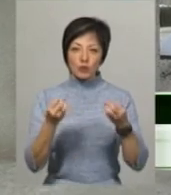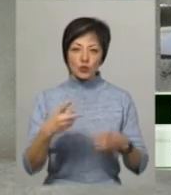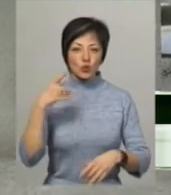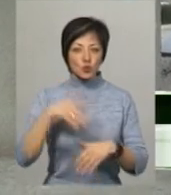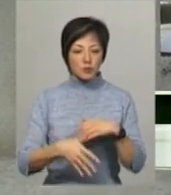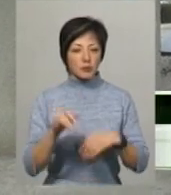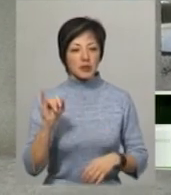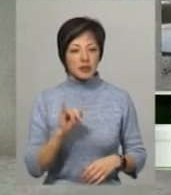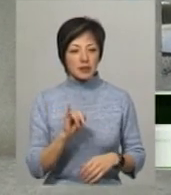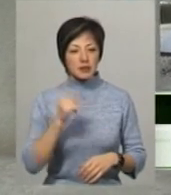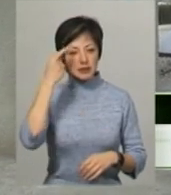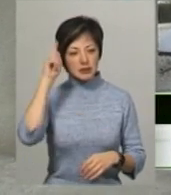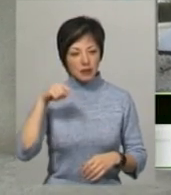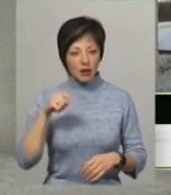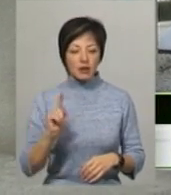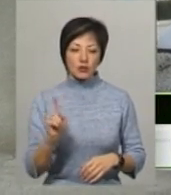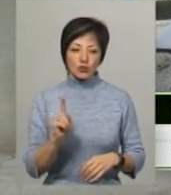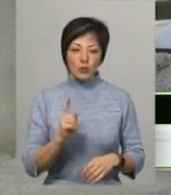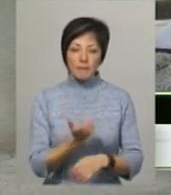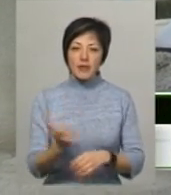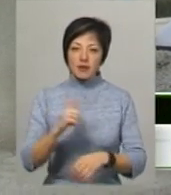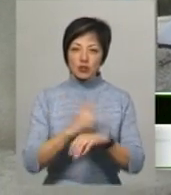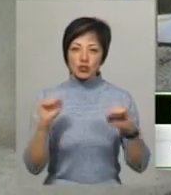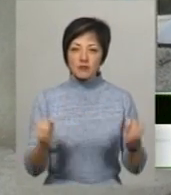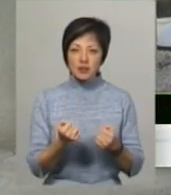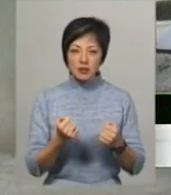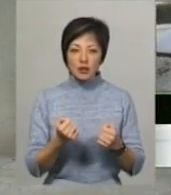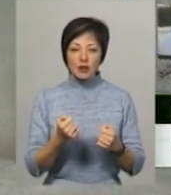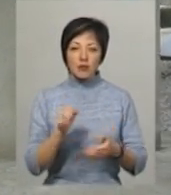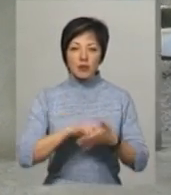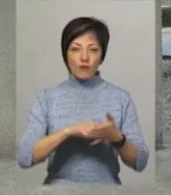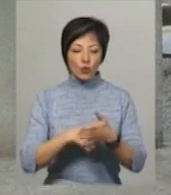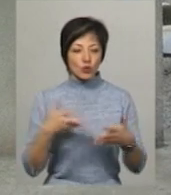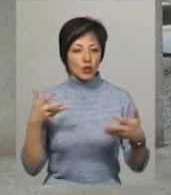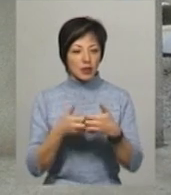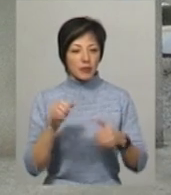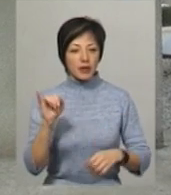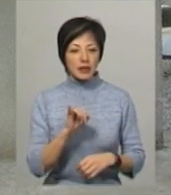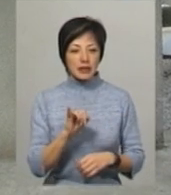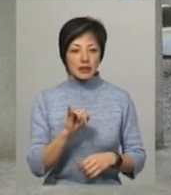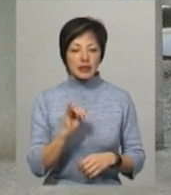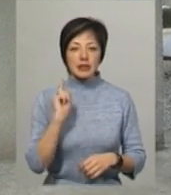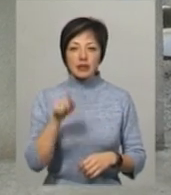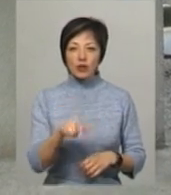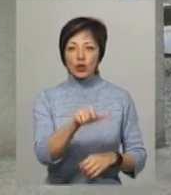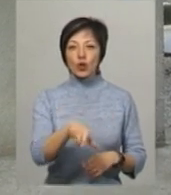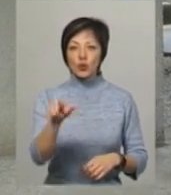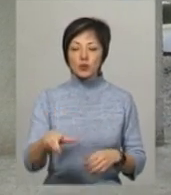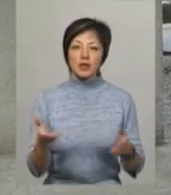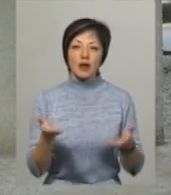розуміли і знали, що перевищення швидкості приводить до ДТП. І навіть ті люди,